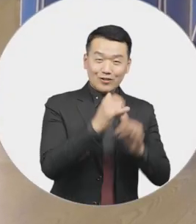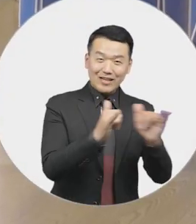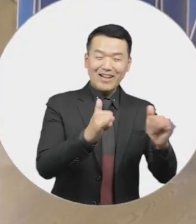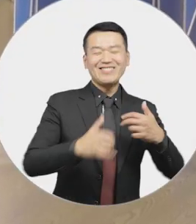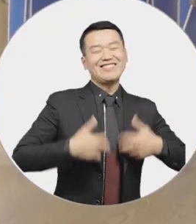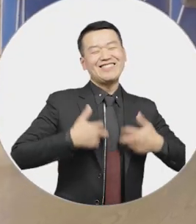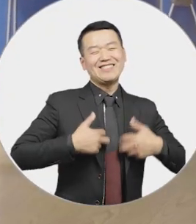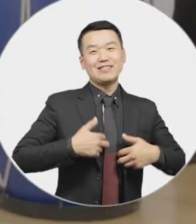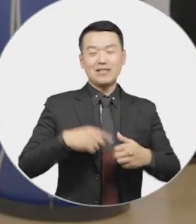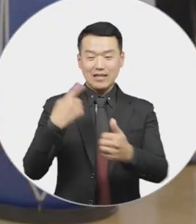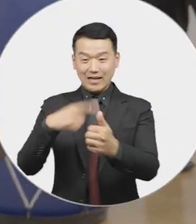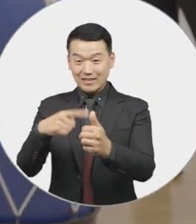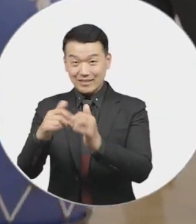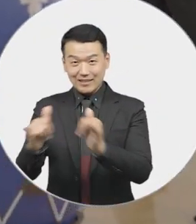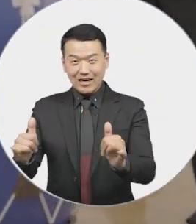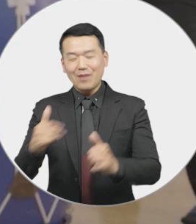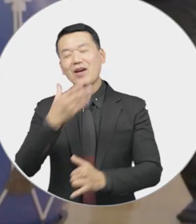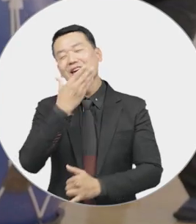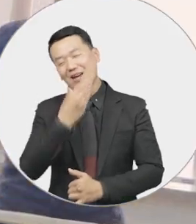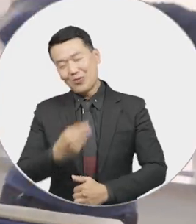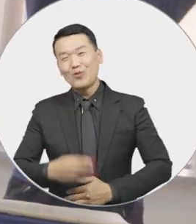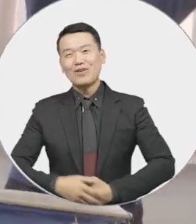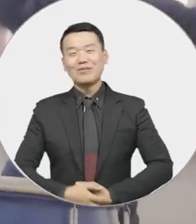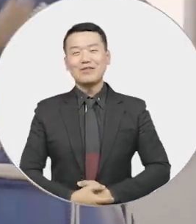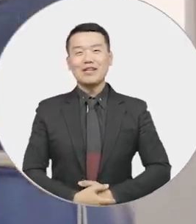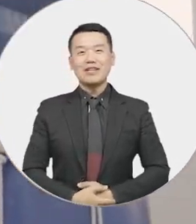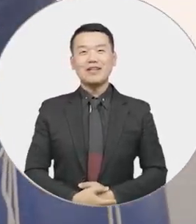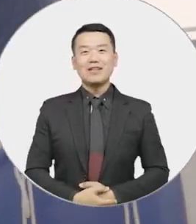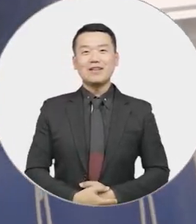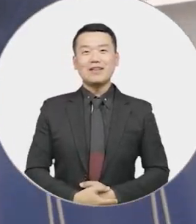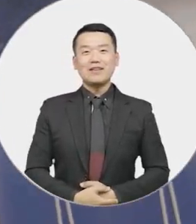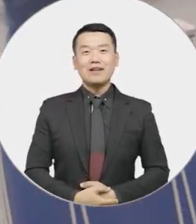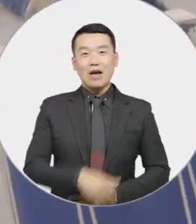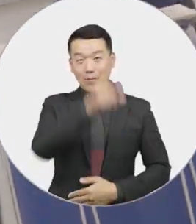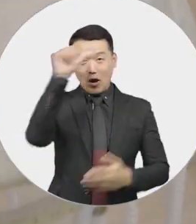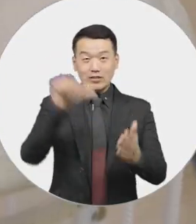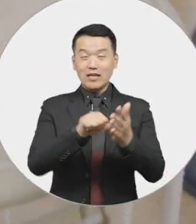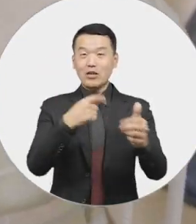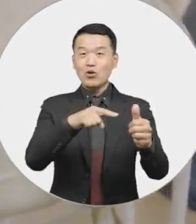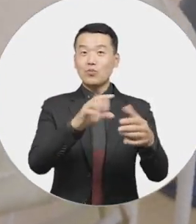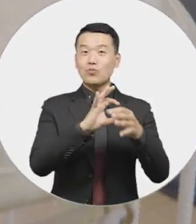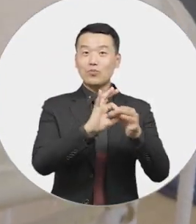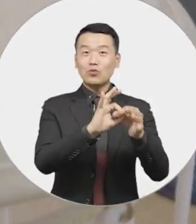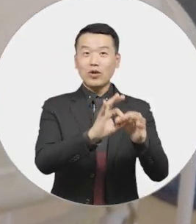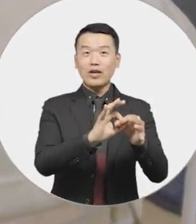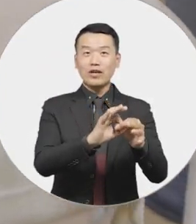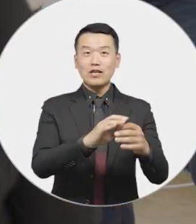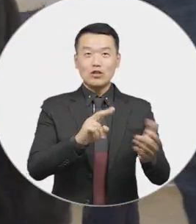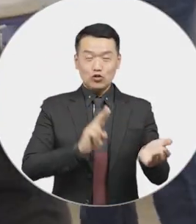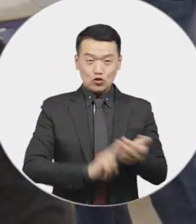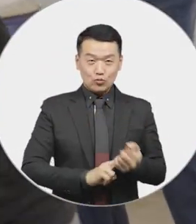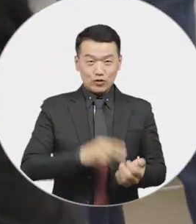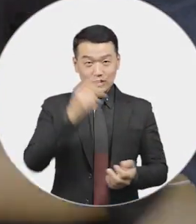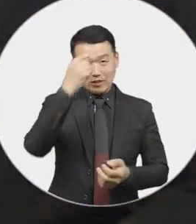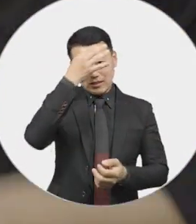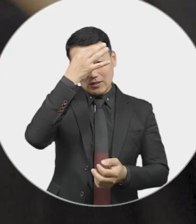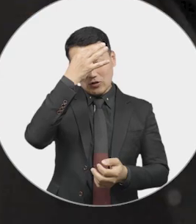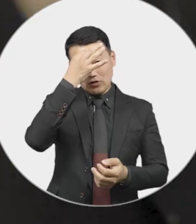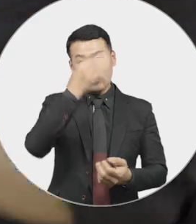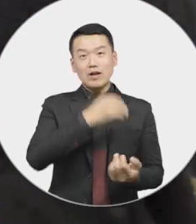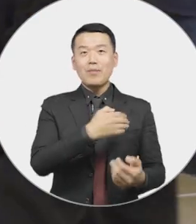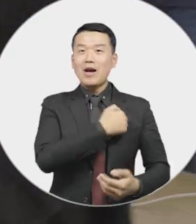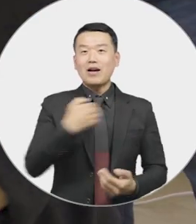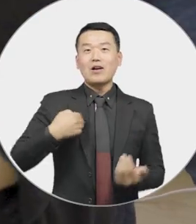배우는 사람도 즐겁고 가르침을 주는 사람도 행복합니다. 평생교육 프로그램을 통해 숨겨온 예술적